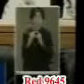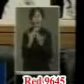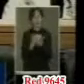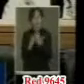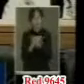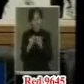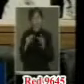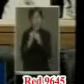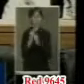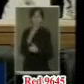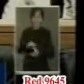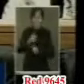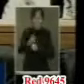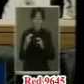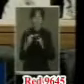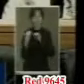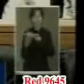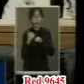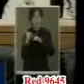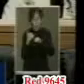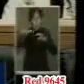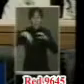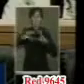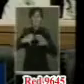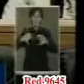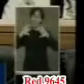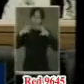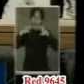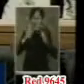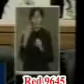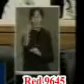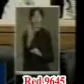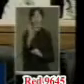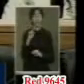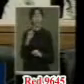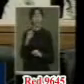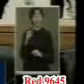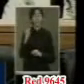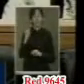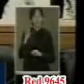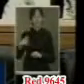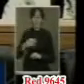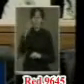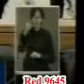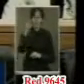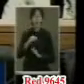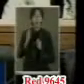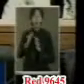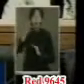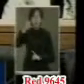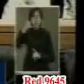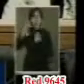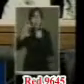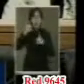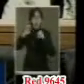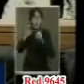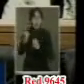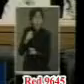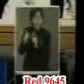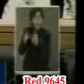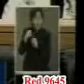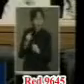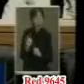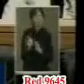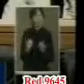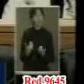งเกษตรกระทรวงคมนาคมและทำเนียบรัฐบาลนั้นคนไทยจำนวนมากโทรศัพท์มาหาผมว่าเอ๊ะประเทศนี้เร